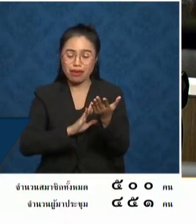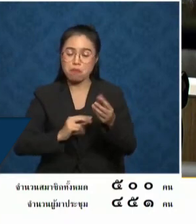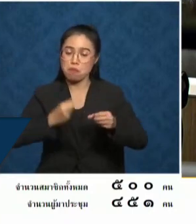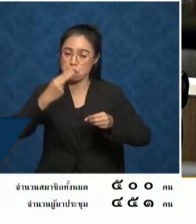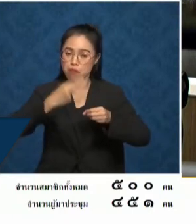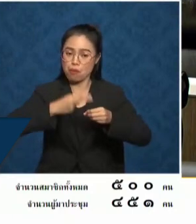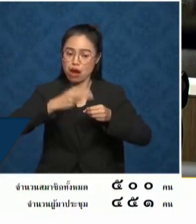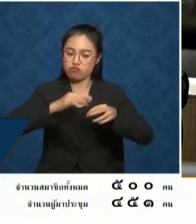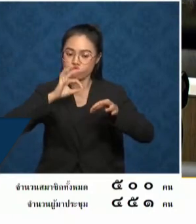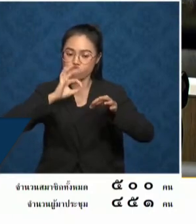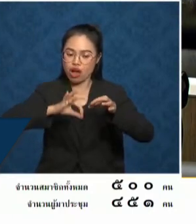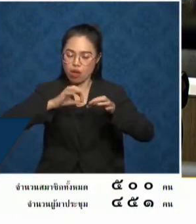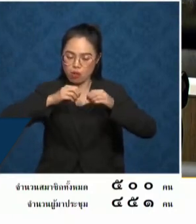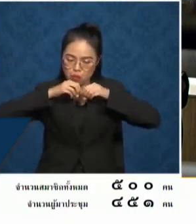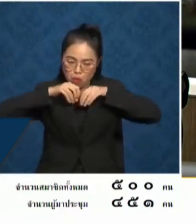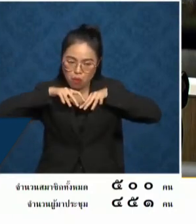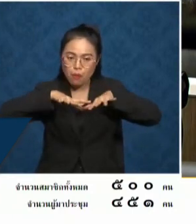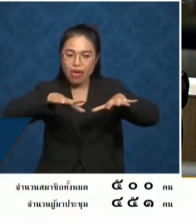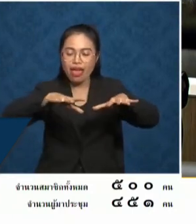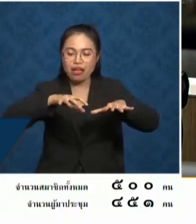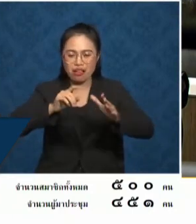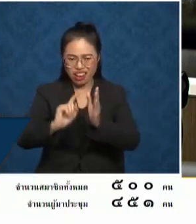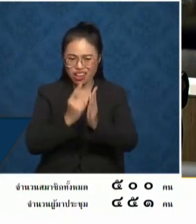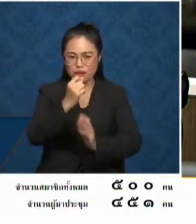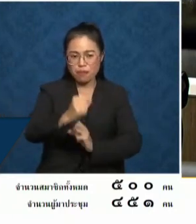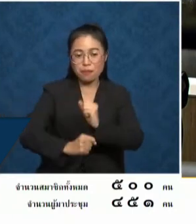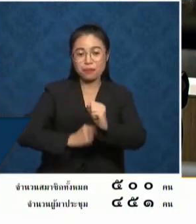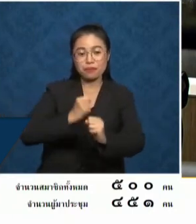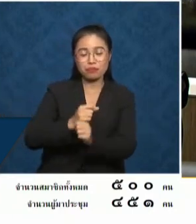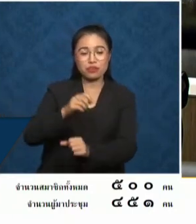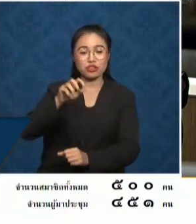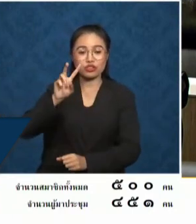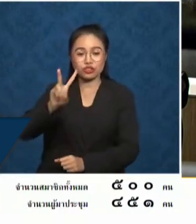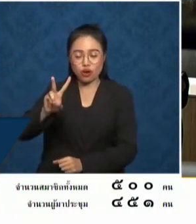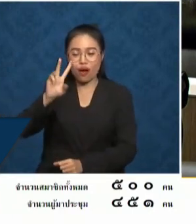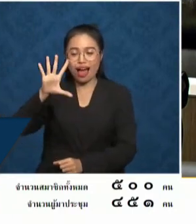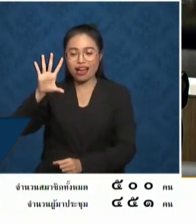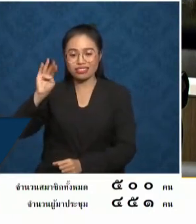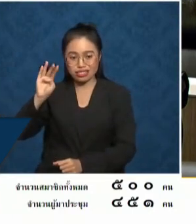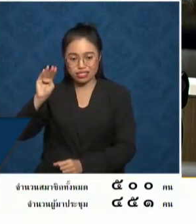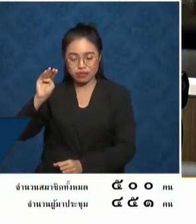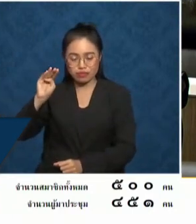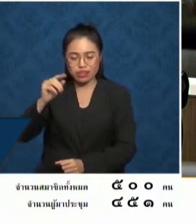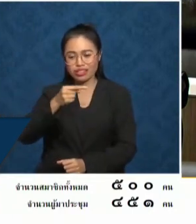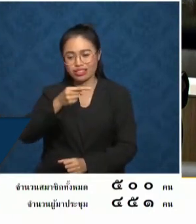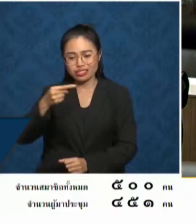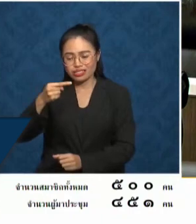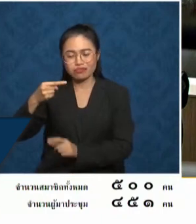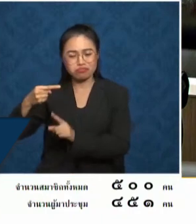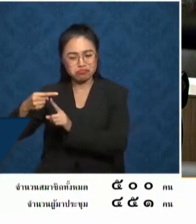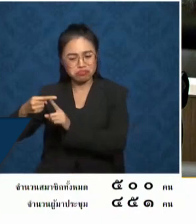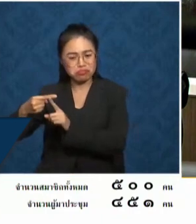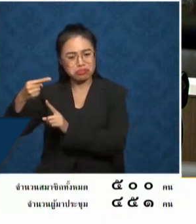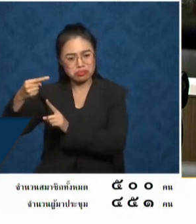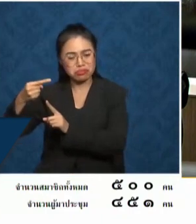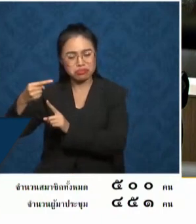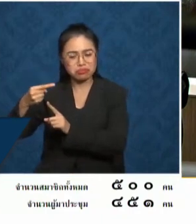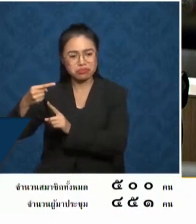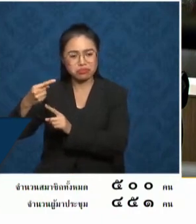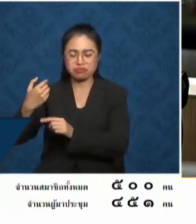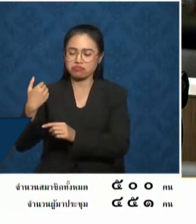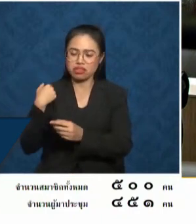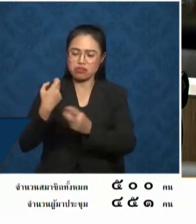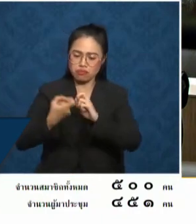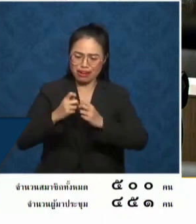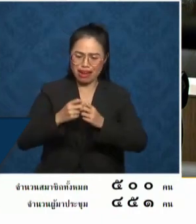ปี2500 40ถึงเดือนมกราคม 25565ได้เกิดเหตุการณ์น้ำมันรั่วมาแล้ว